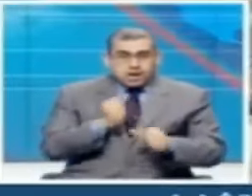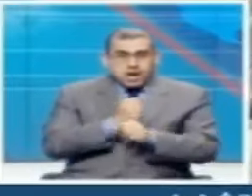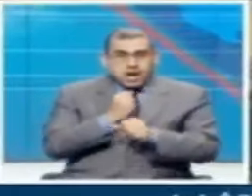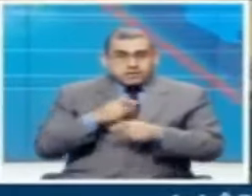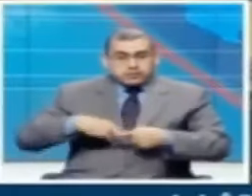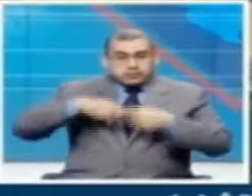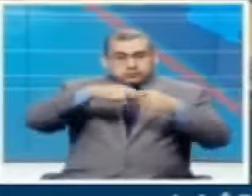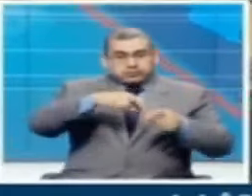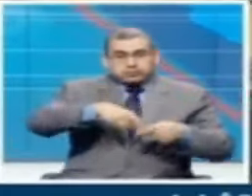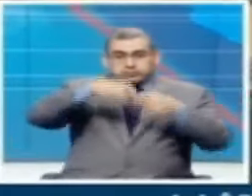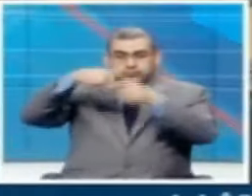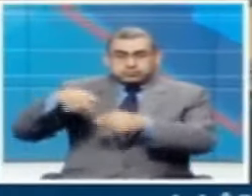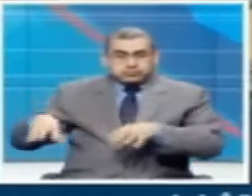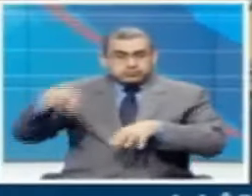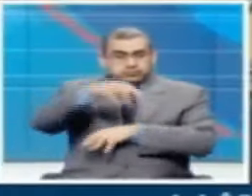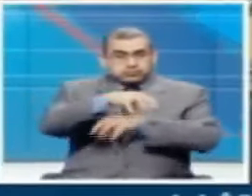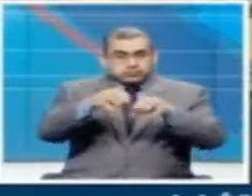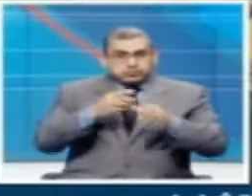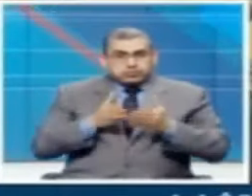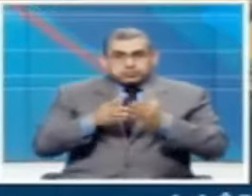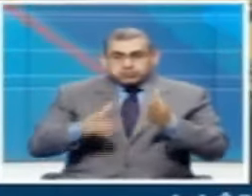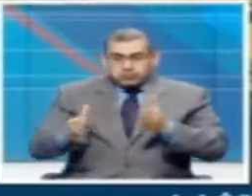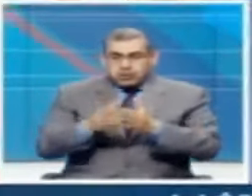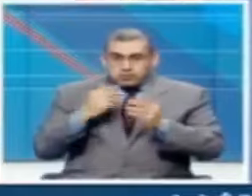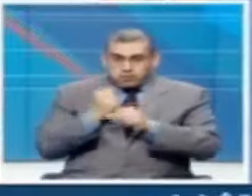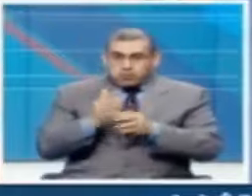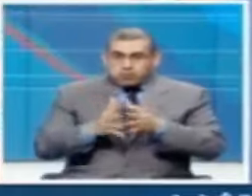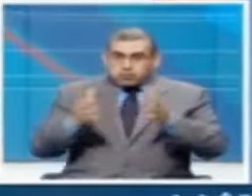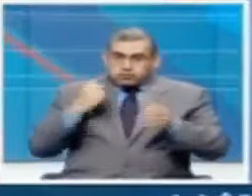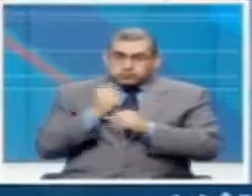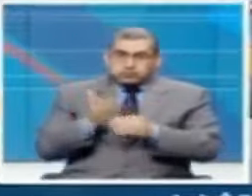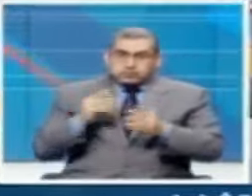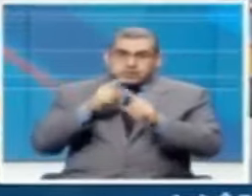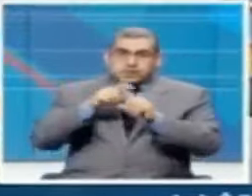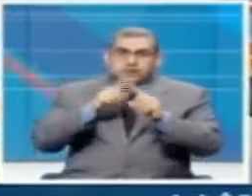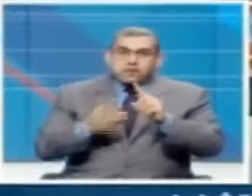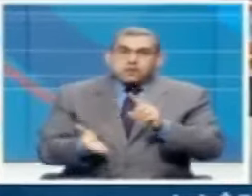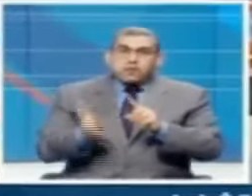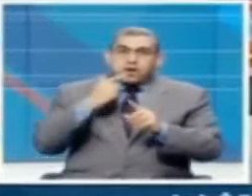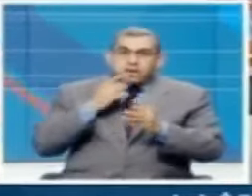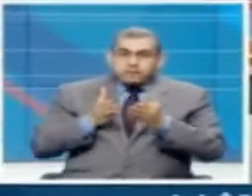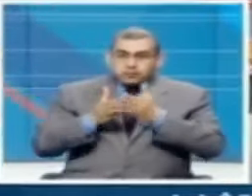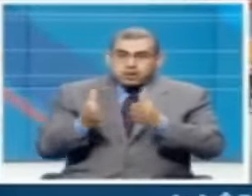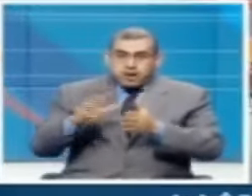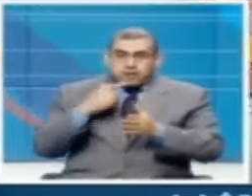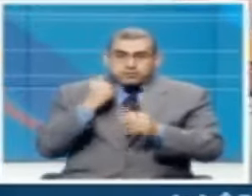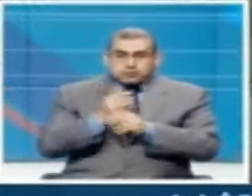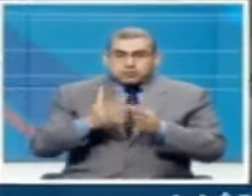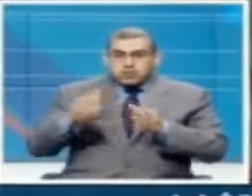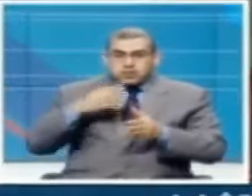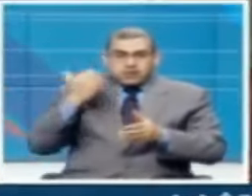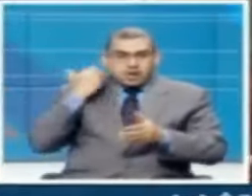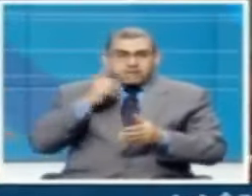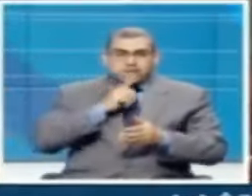والتفريغ والاستغلال الامثل للارصفه ارتفعت معدلاتها مما مكن المحطه من استغلال امكانياتها